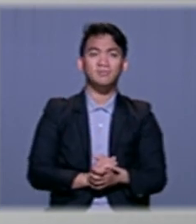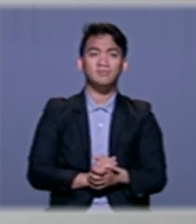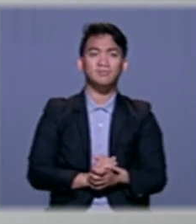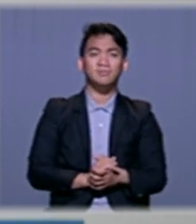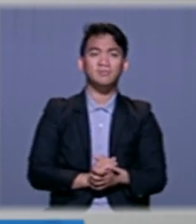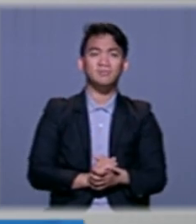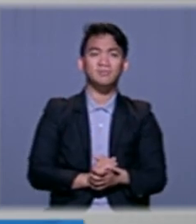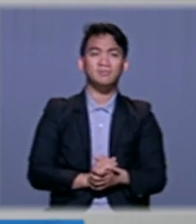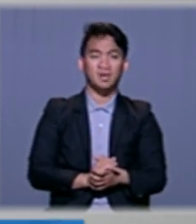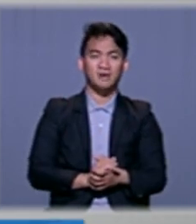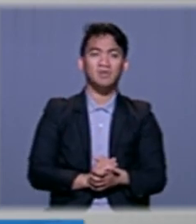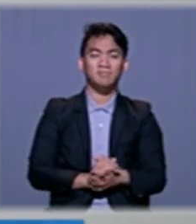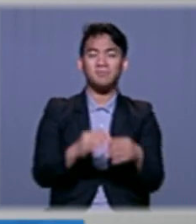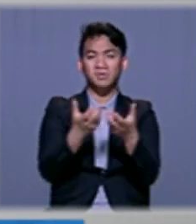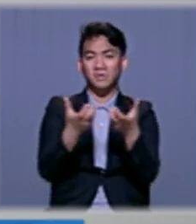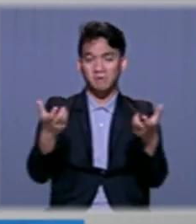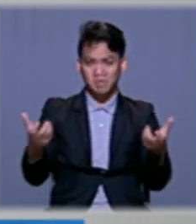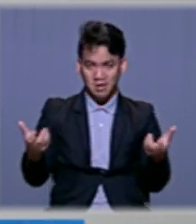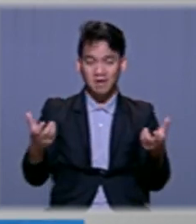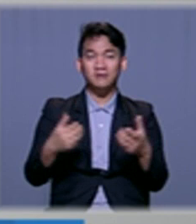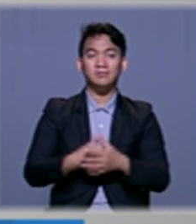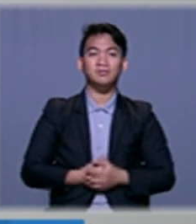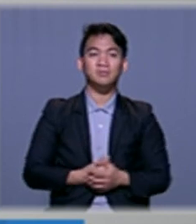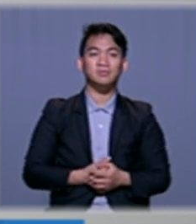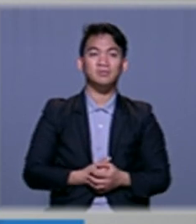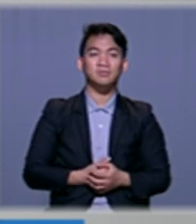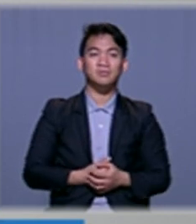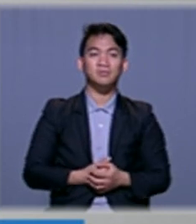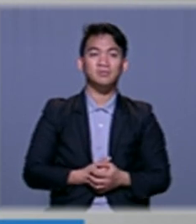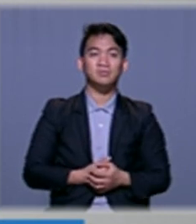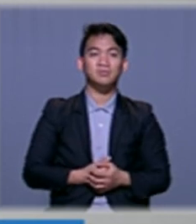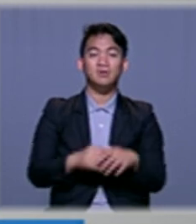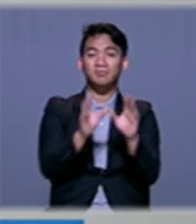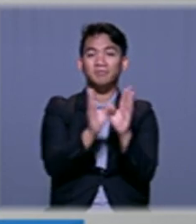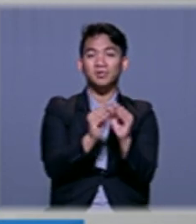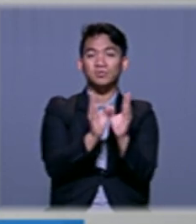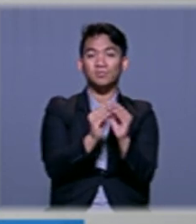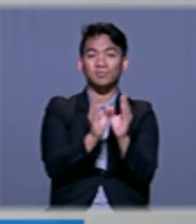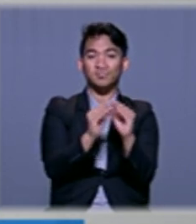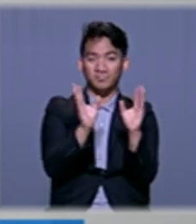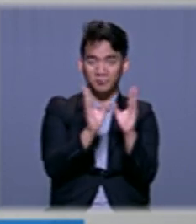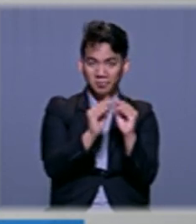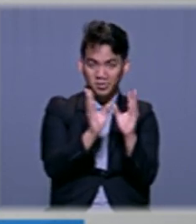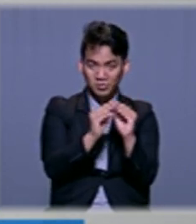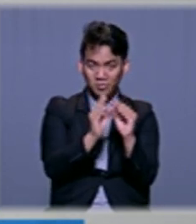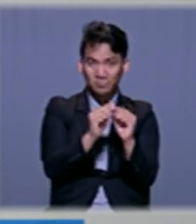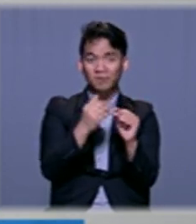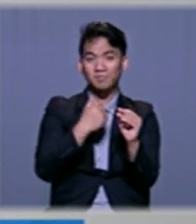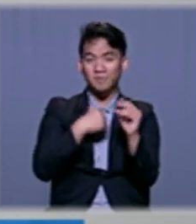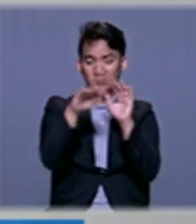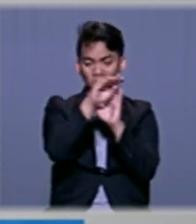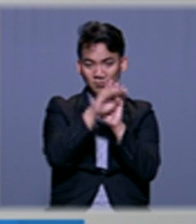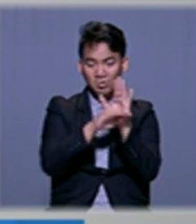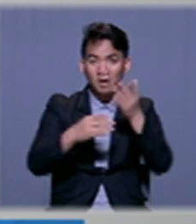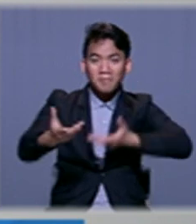ารตุลาการต้องแยกต่างหากจากกันนะครับดังนั้นถ้าเป็นสมัยประชุมนะครับสมัยประชุมหากมีกระบวนการพิจาร